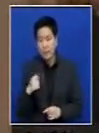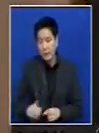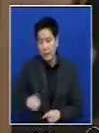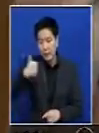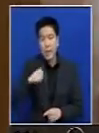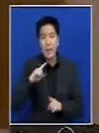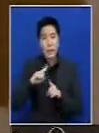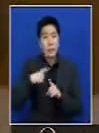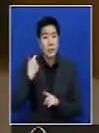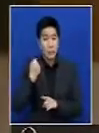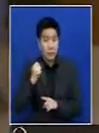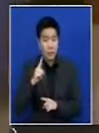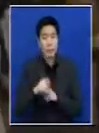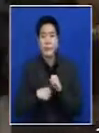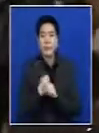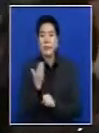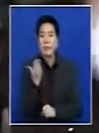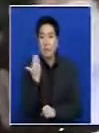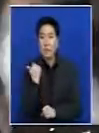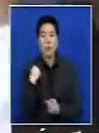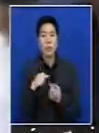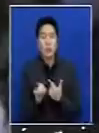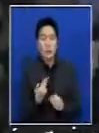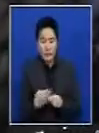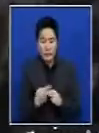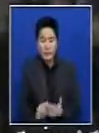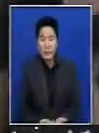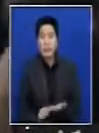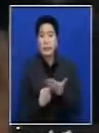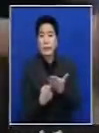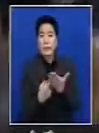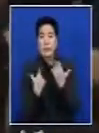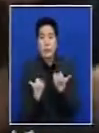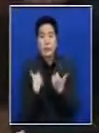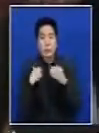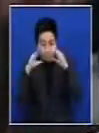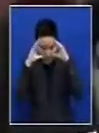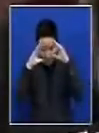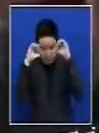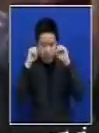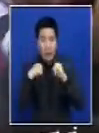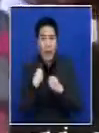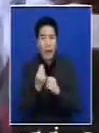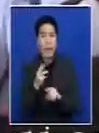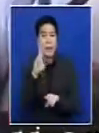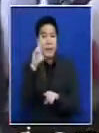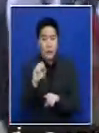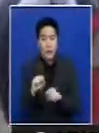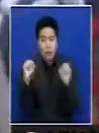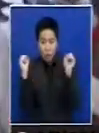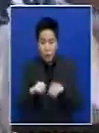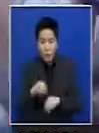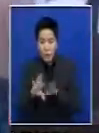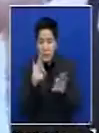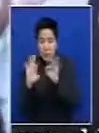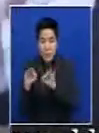งไปเมื่อเดือนพฤศจิกายนของปีที่แล้วส่วนการเสนอชื่อผู้สมัครชิงตำแหน่งประธานาธิบดีเพื่อให้รัฐสภาลงมติคัด